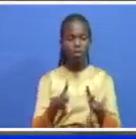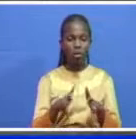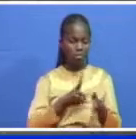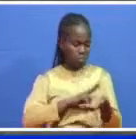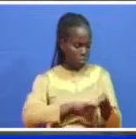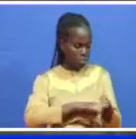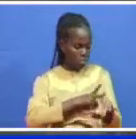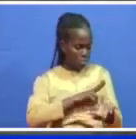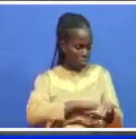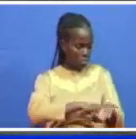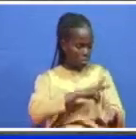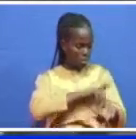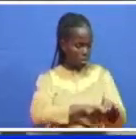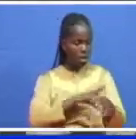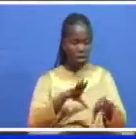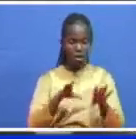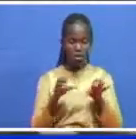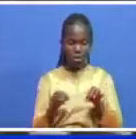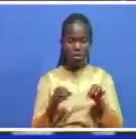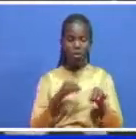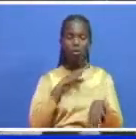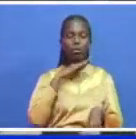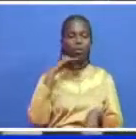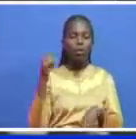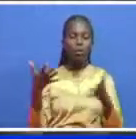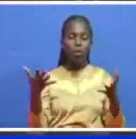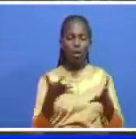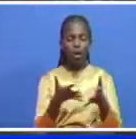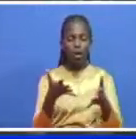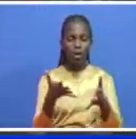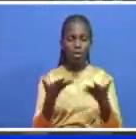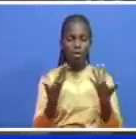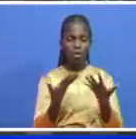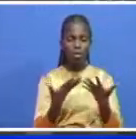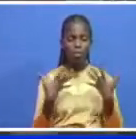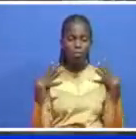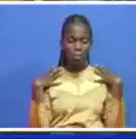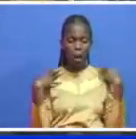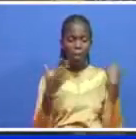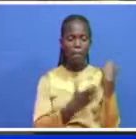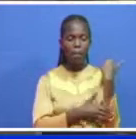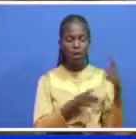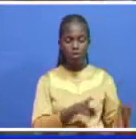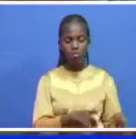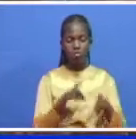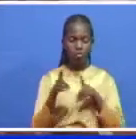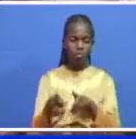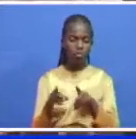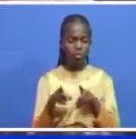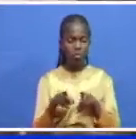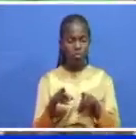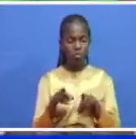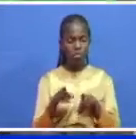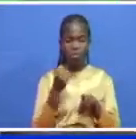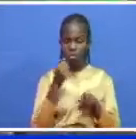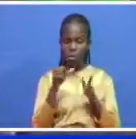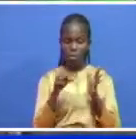ya valona kuangie mbemba kana valona atuwa isi maundola mwate kuenda kenda kupetangiwa dhina uyu.